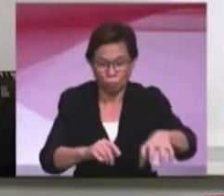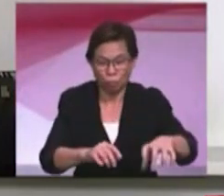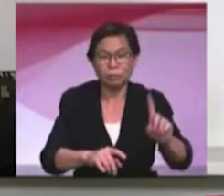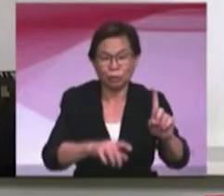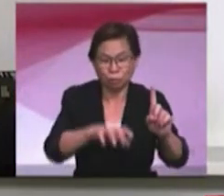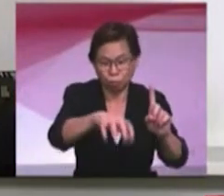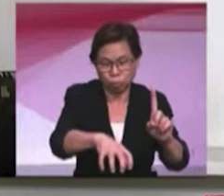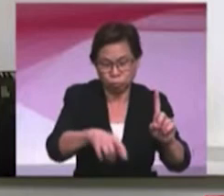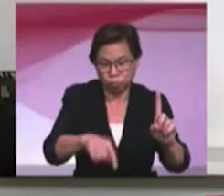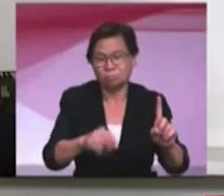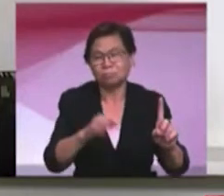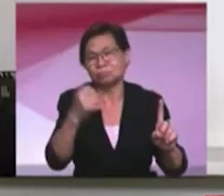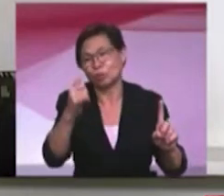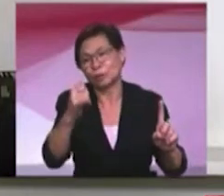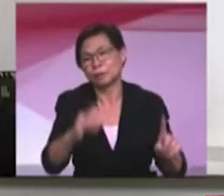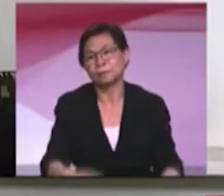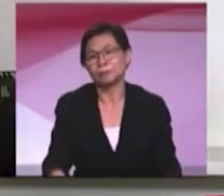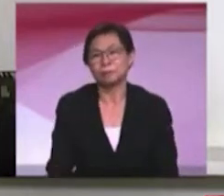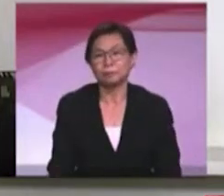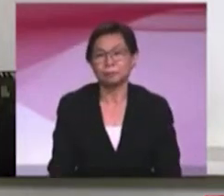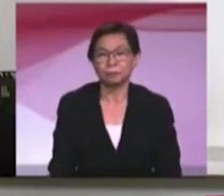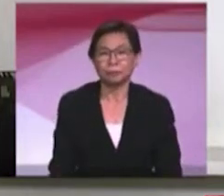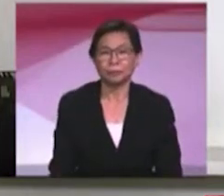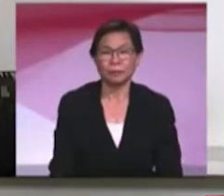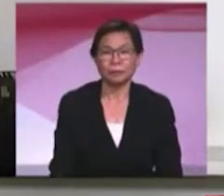saja dalam zon kuning.